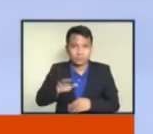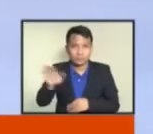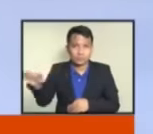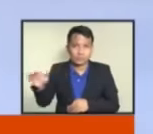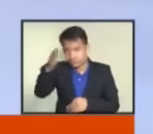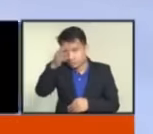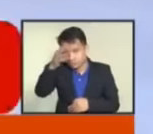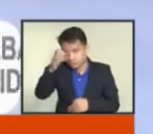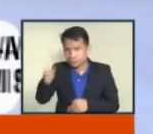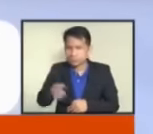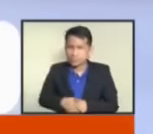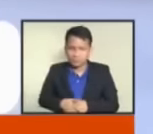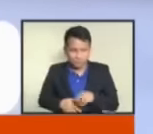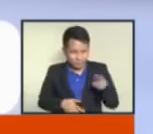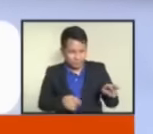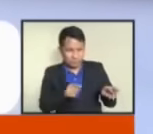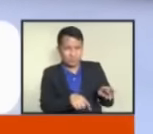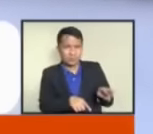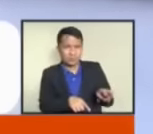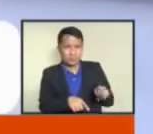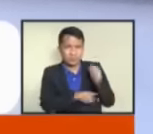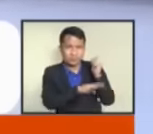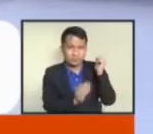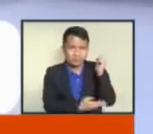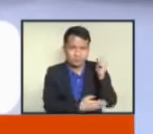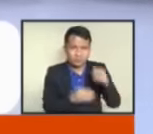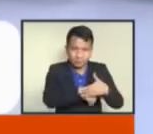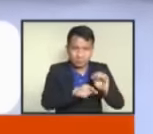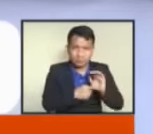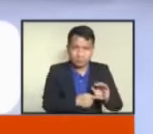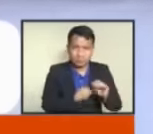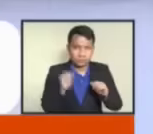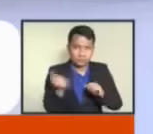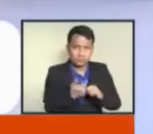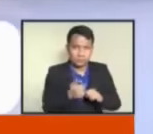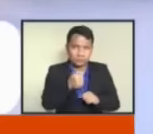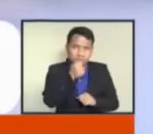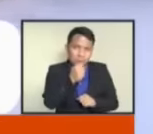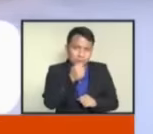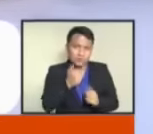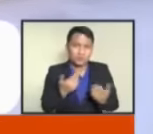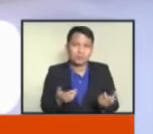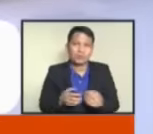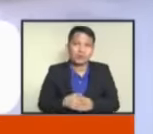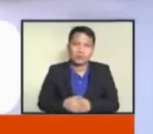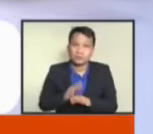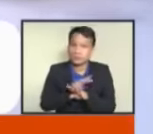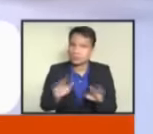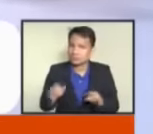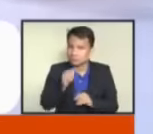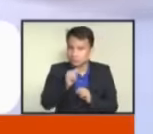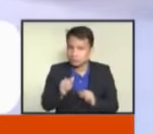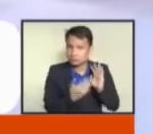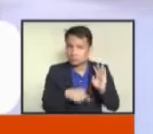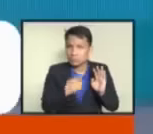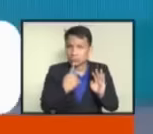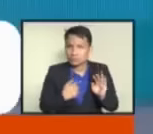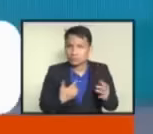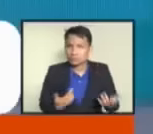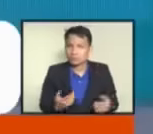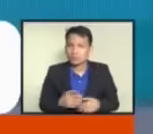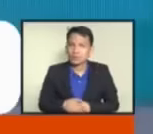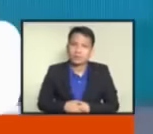ng father niya. Nakita ko po to, nakabag talaga, sir, as in talagang secret talaga, sir, kasi talagang safer sa ano talaga, sir.